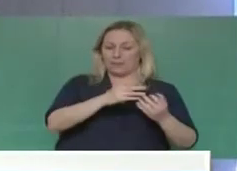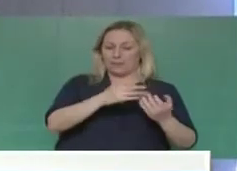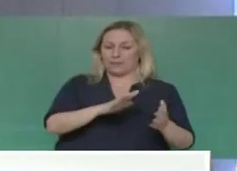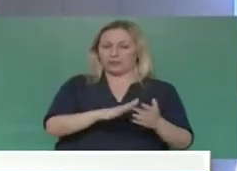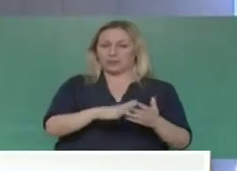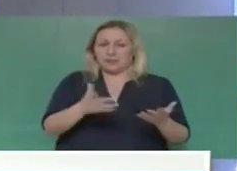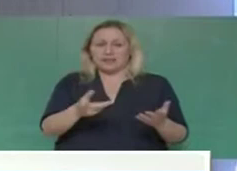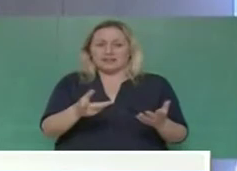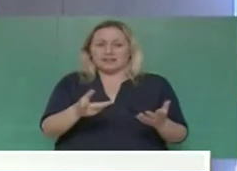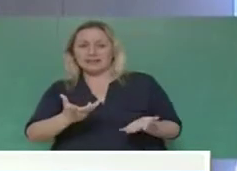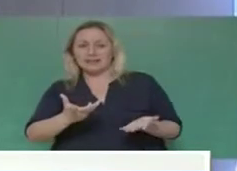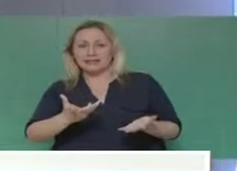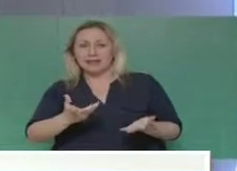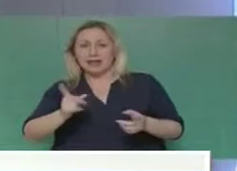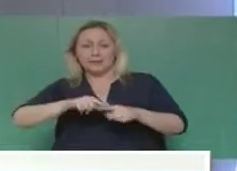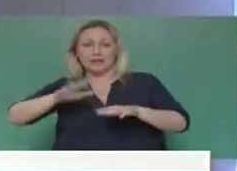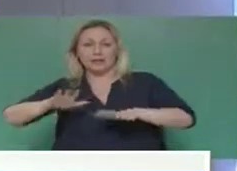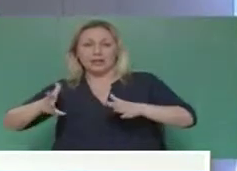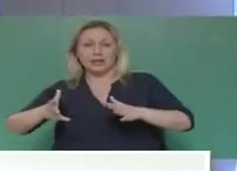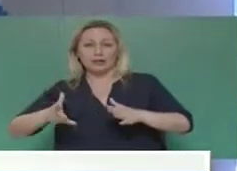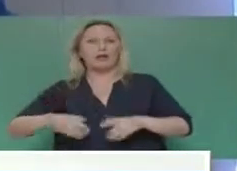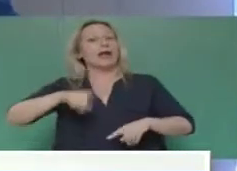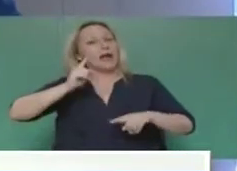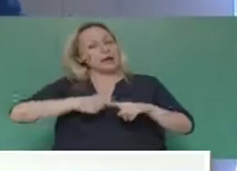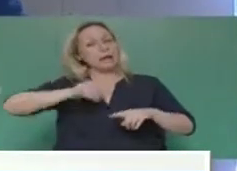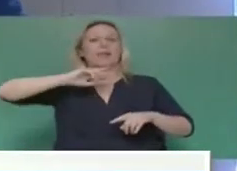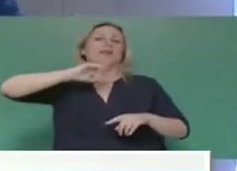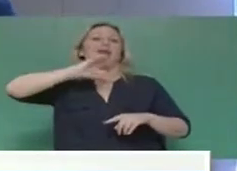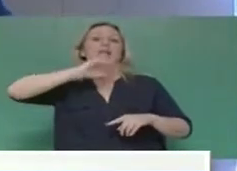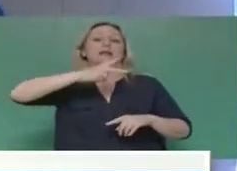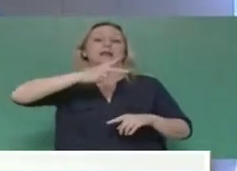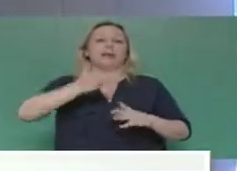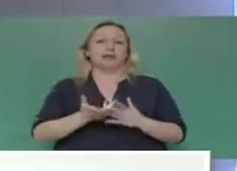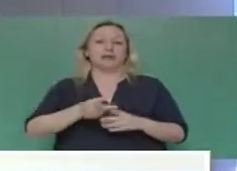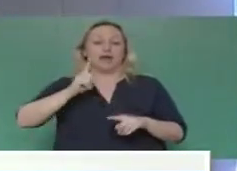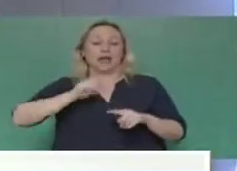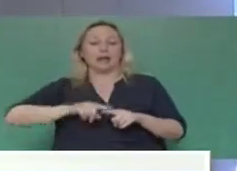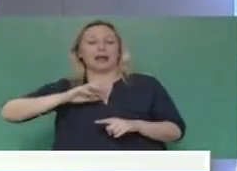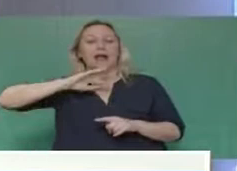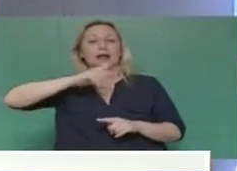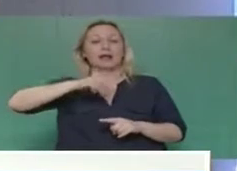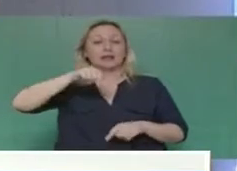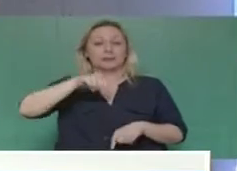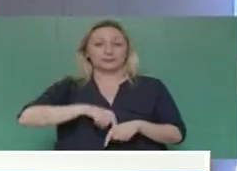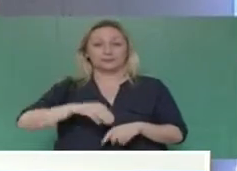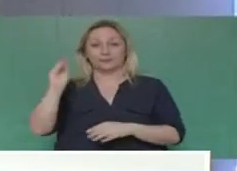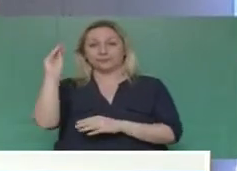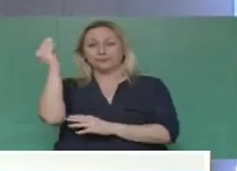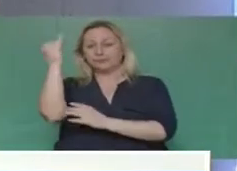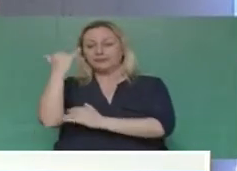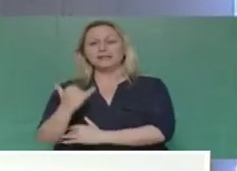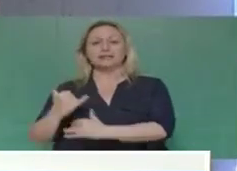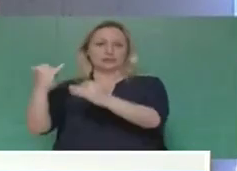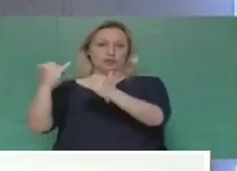στην απλή αναλογική? Η απάντηση είναι απλή, όπως δεν είναι η αναλογική που προωθεί ο ΣΥΡΙΖΑ. Στα κοινοβουλευτικά συστήματα, κυρίες και